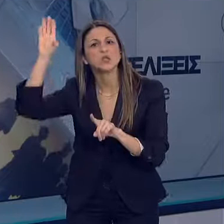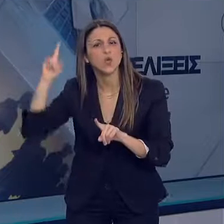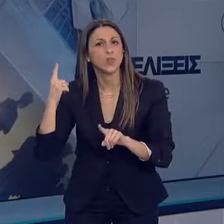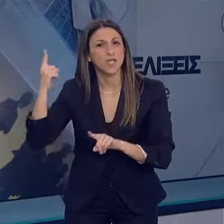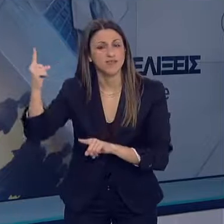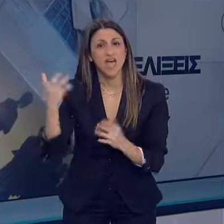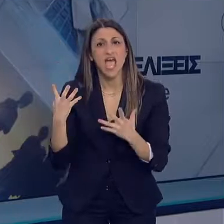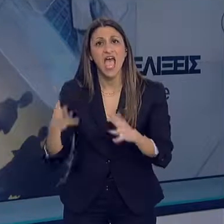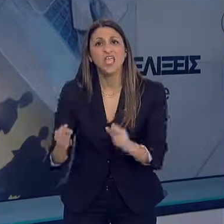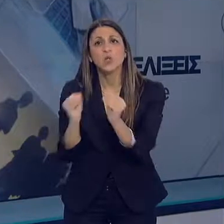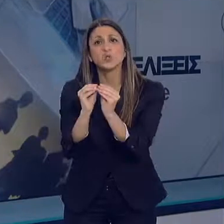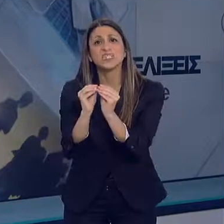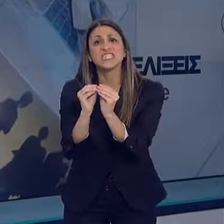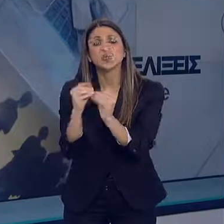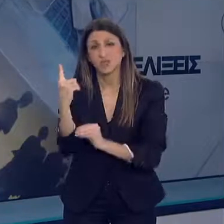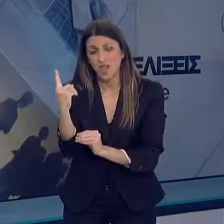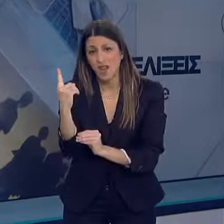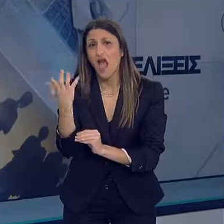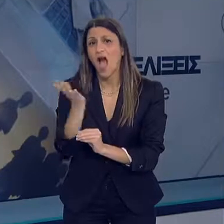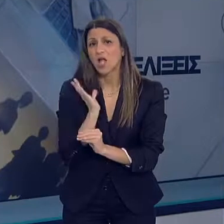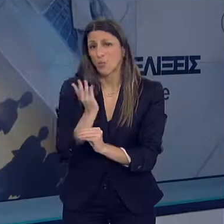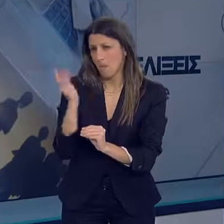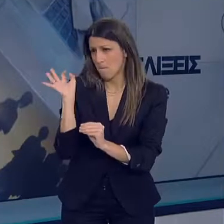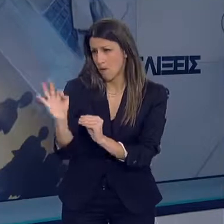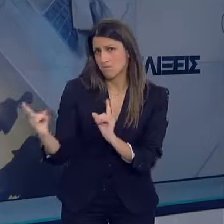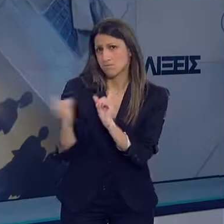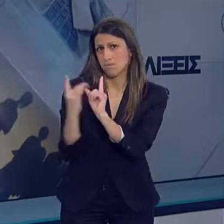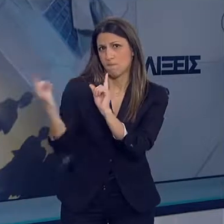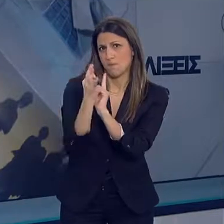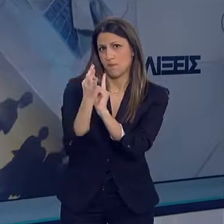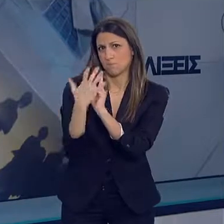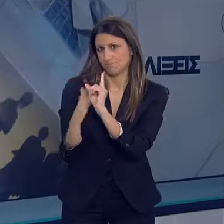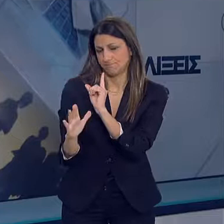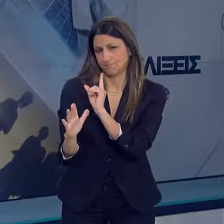και 921 είναι σχετιζόμενα με ήδη γνωστό κρούσμα.